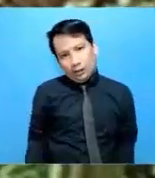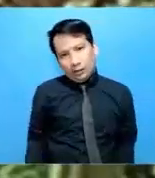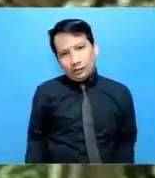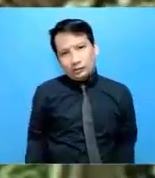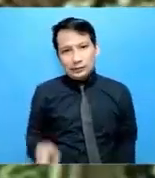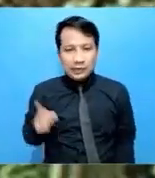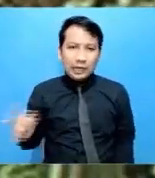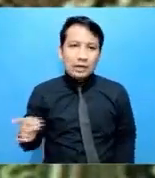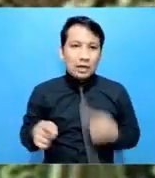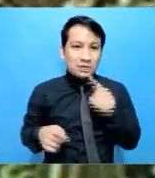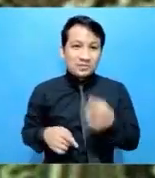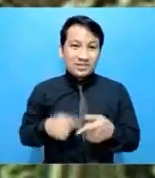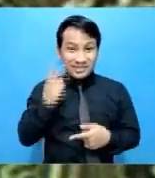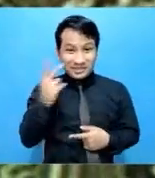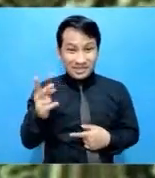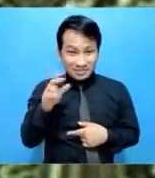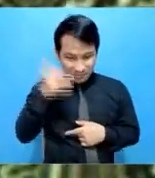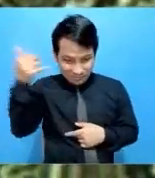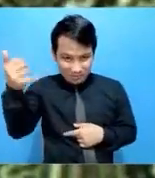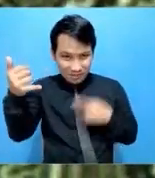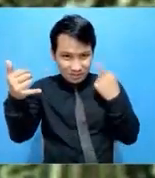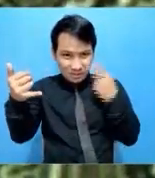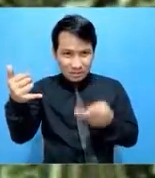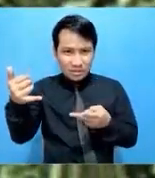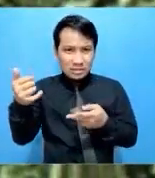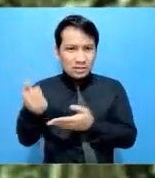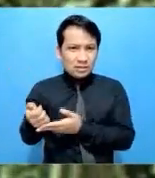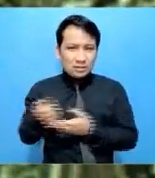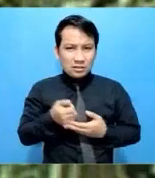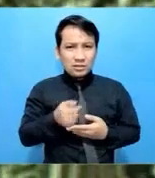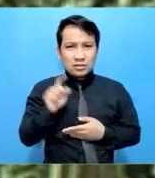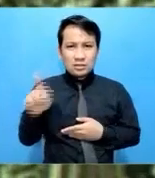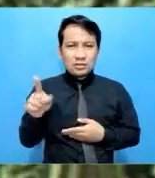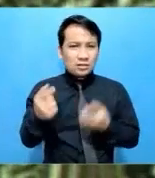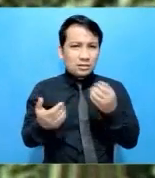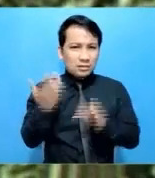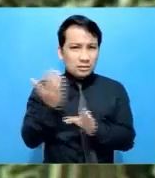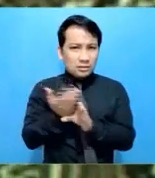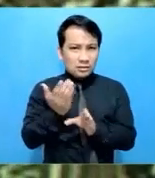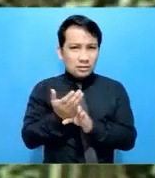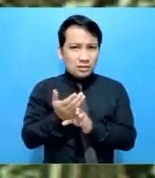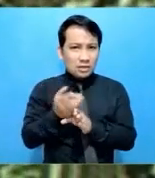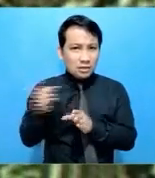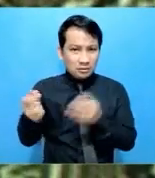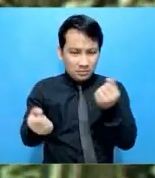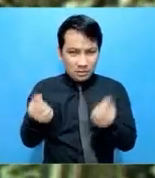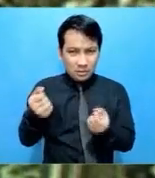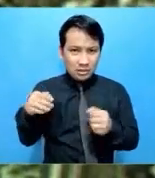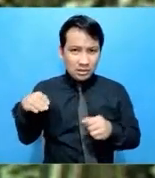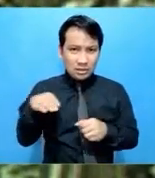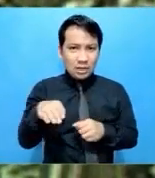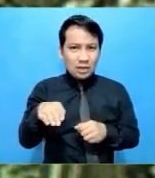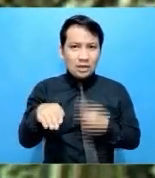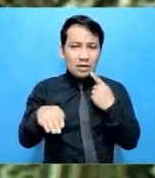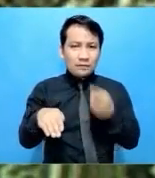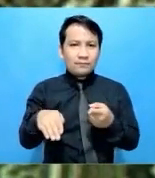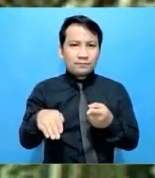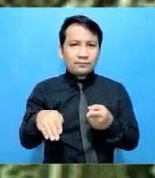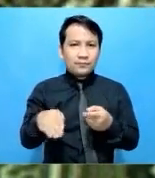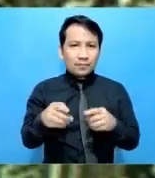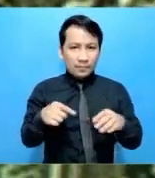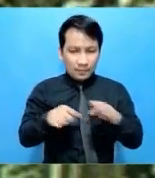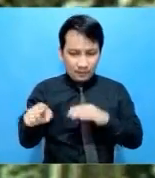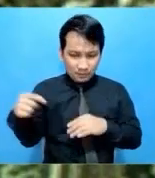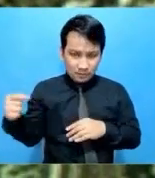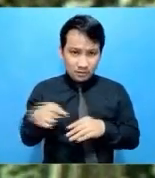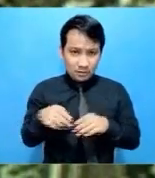Sa isa pang kuha ng CCTV, makikita naman ang isang sasakyan na naka-hazard sa gilid ng kalsada. Saktong nakatawid na ang